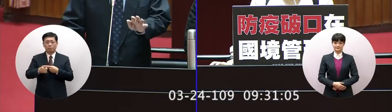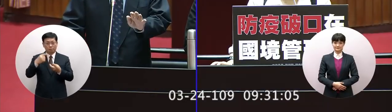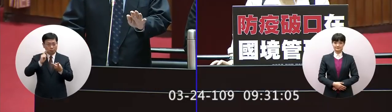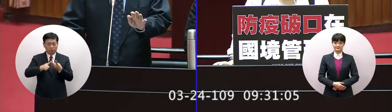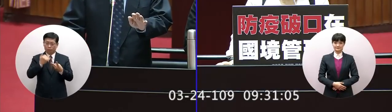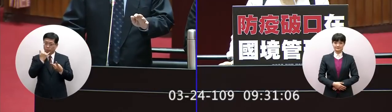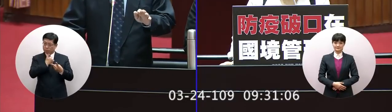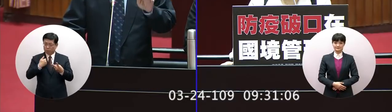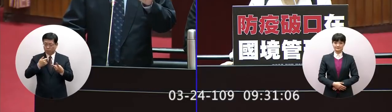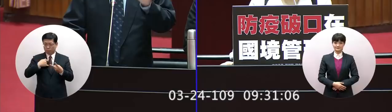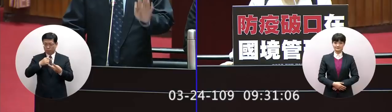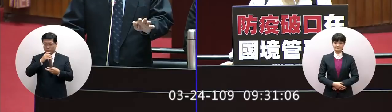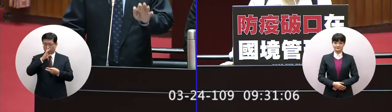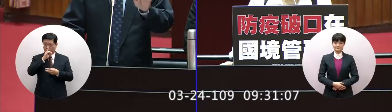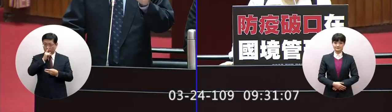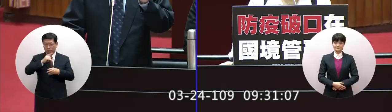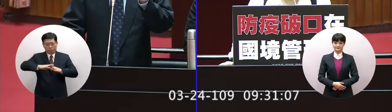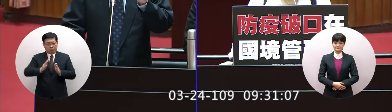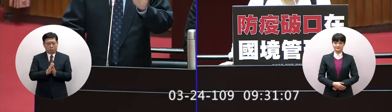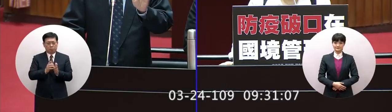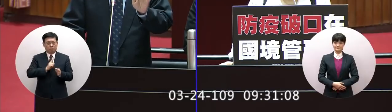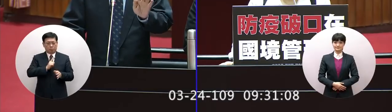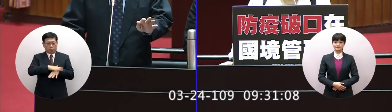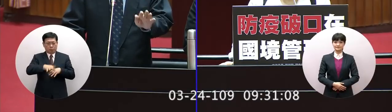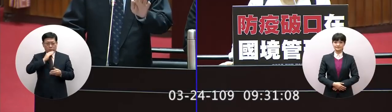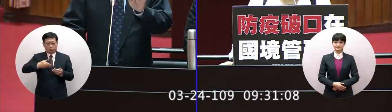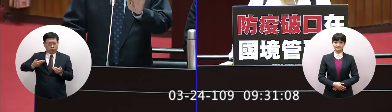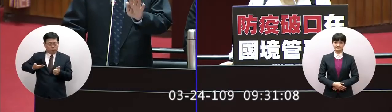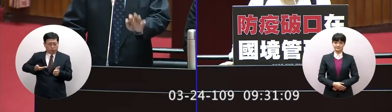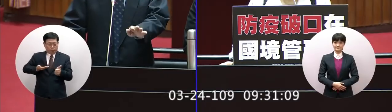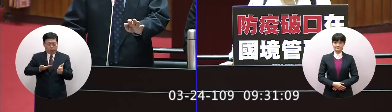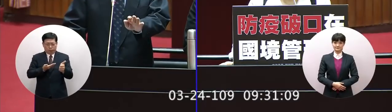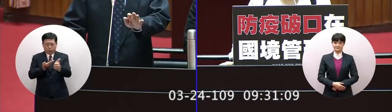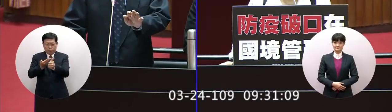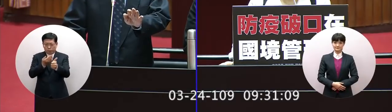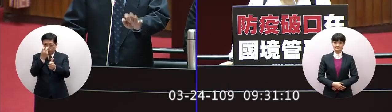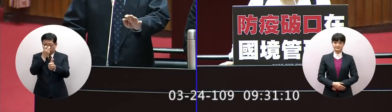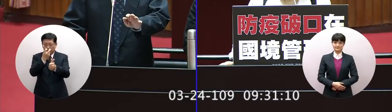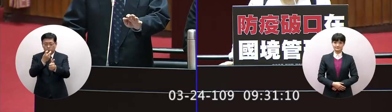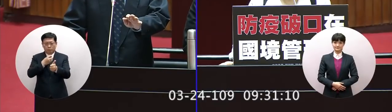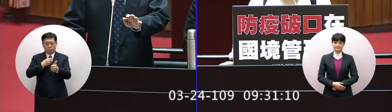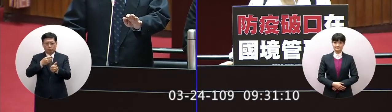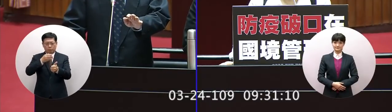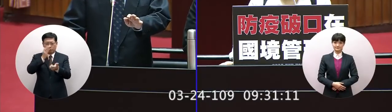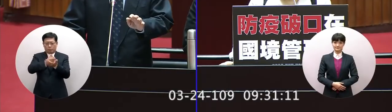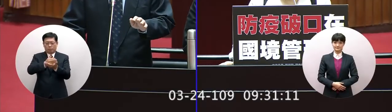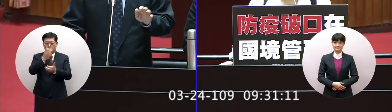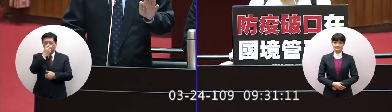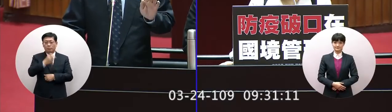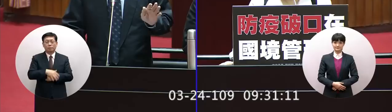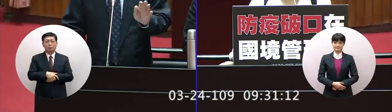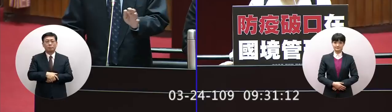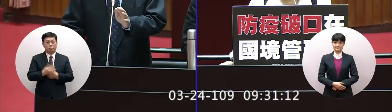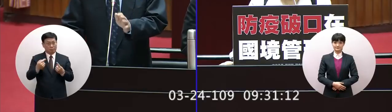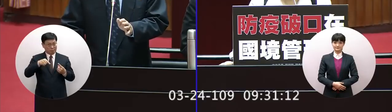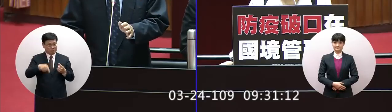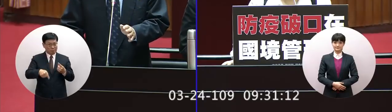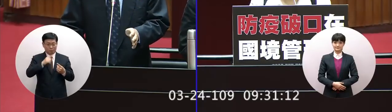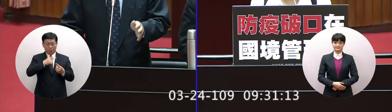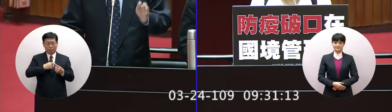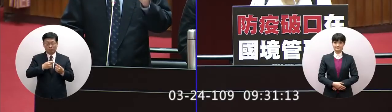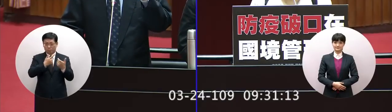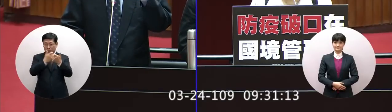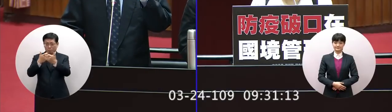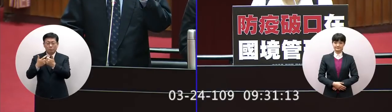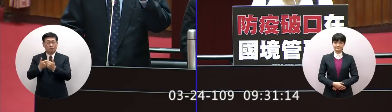者有可疑的目标，我们立刻实施啊这个监控跟这个临检。所以说在这种所有的处置